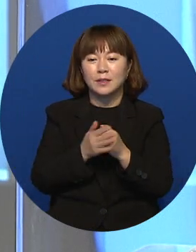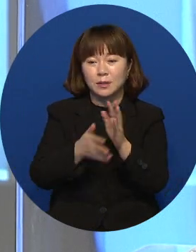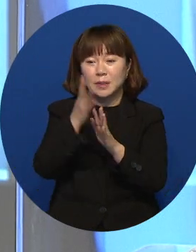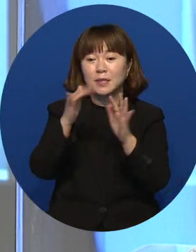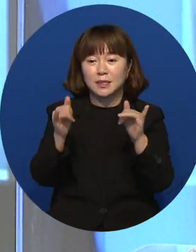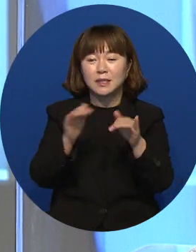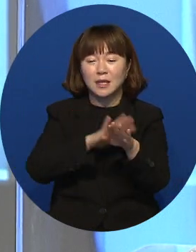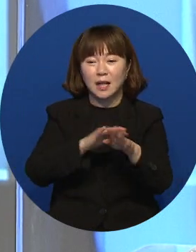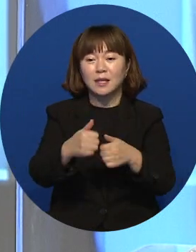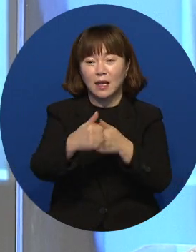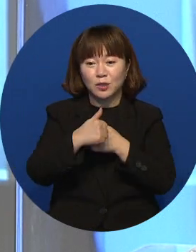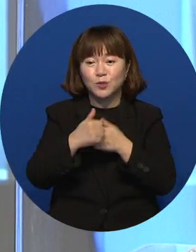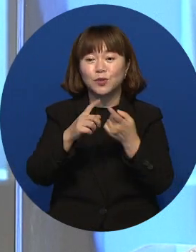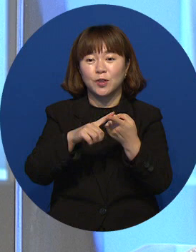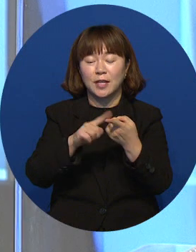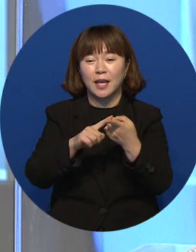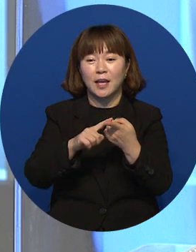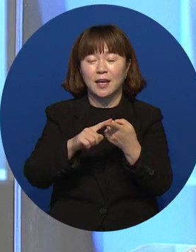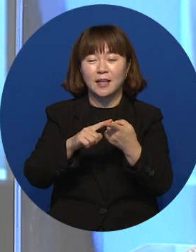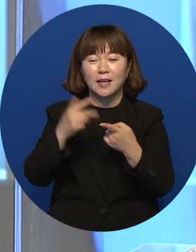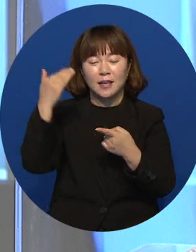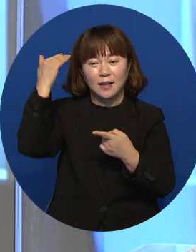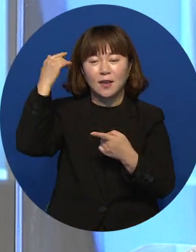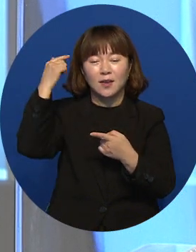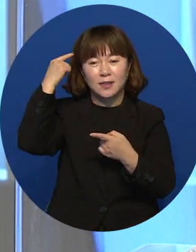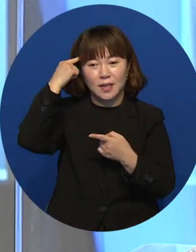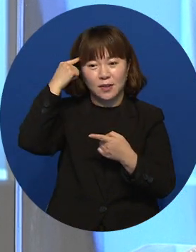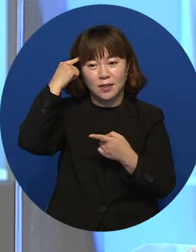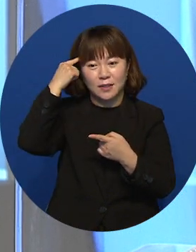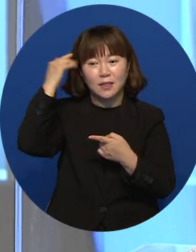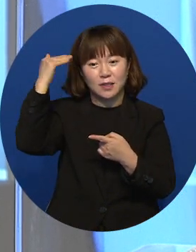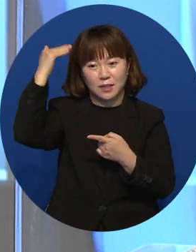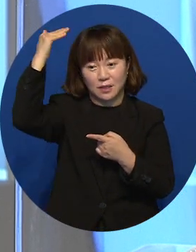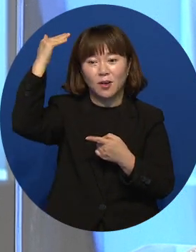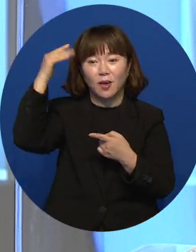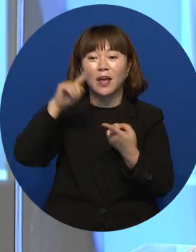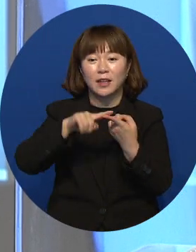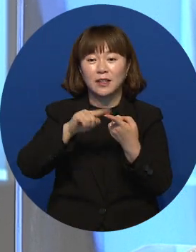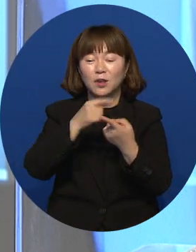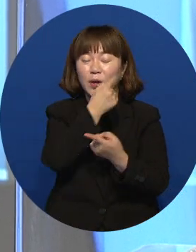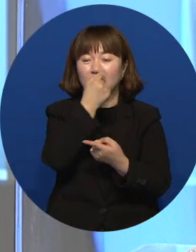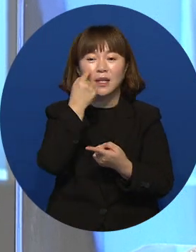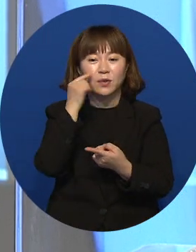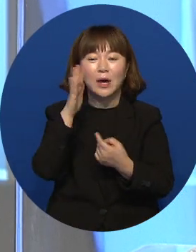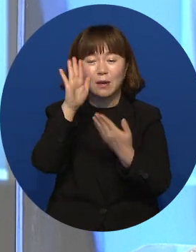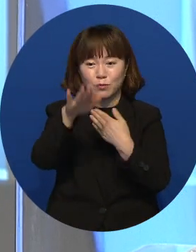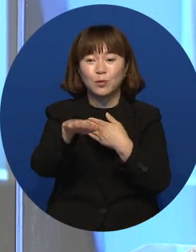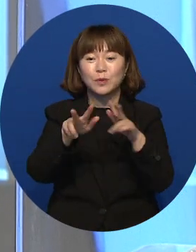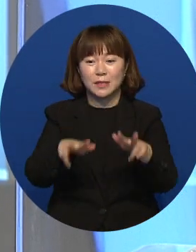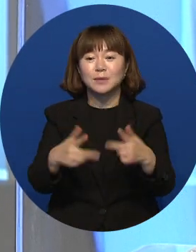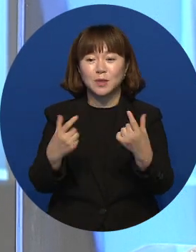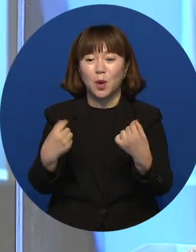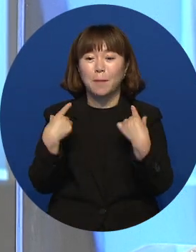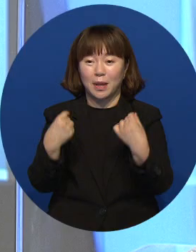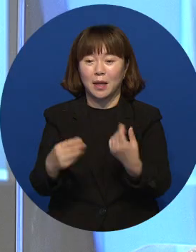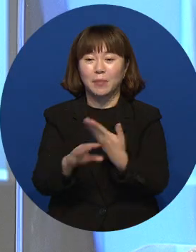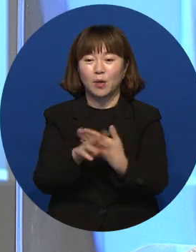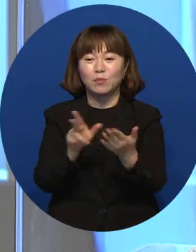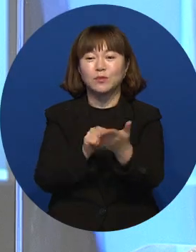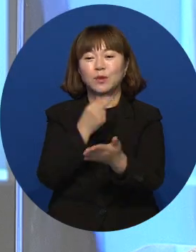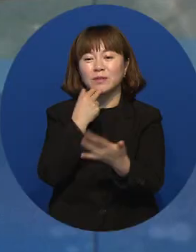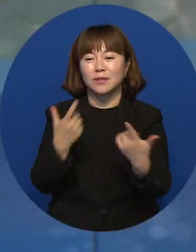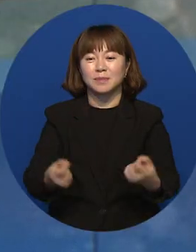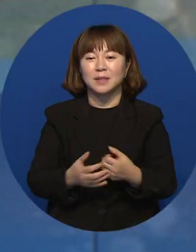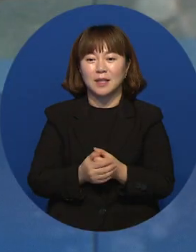됐고요 그래서 앞으로 그렇게만 좀 관심을 갖고 열심히 참여해 주신다면 교육장 계신 분이 없을 것으로 파악하고 있습니다 예